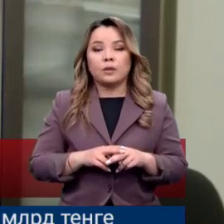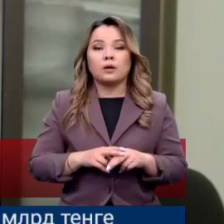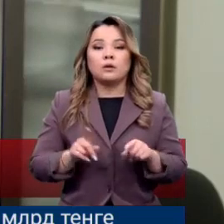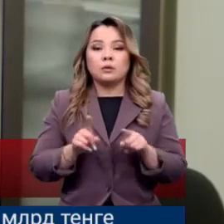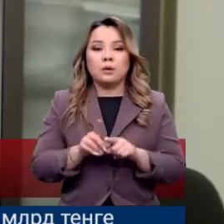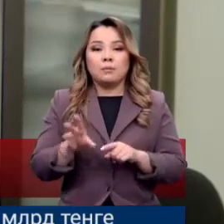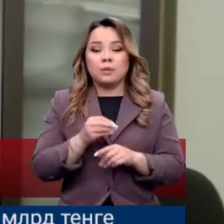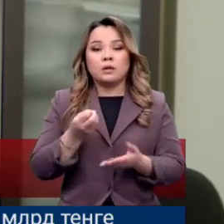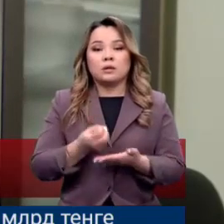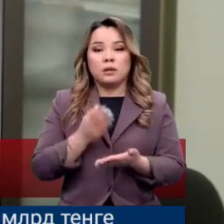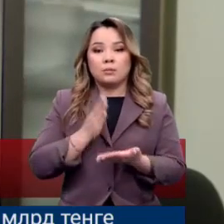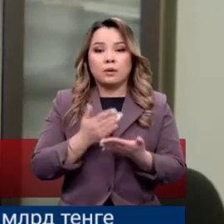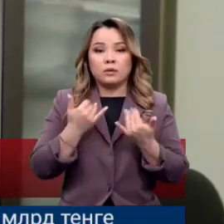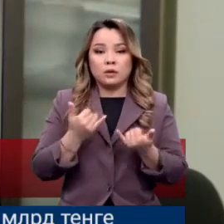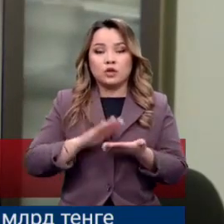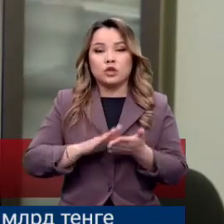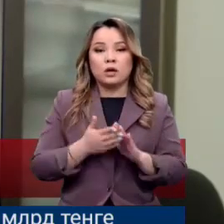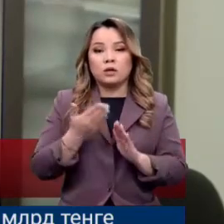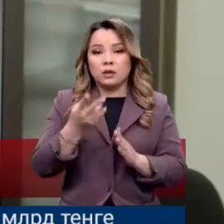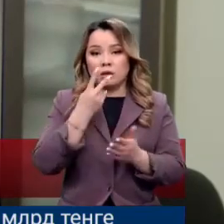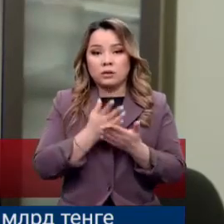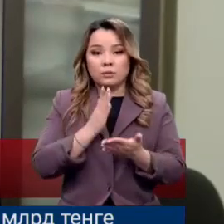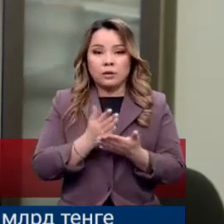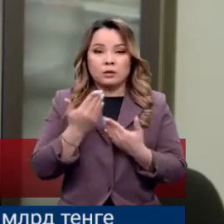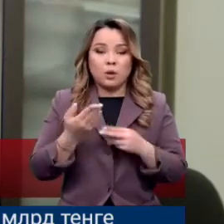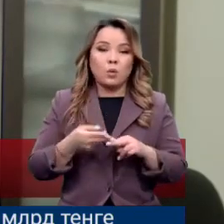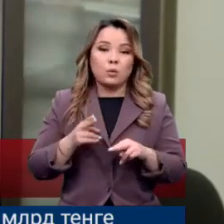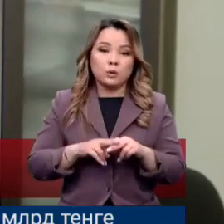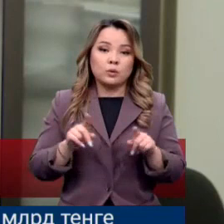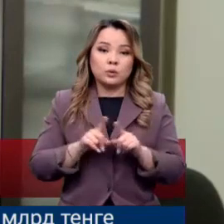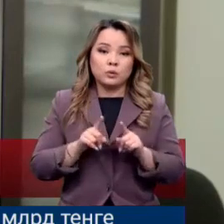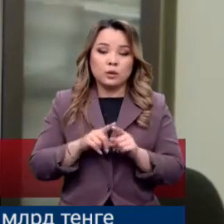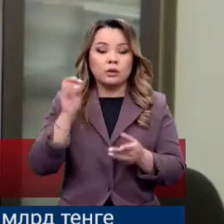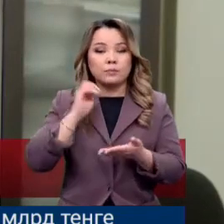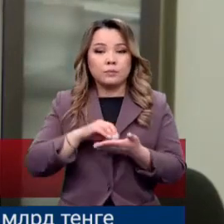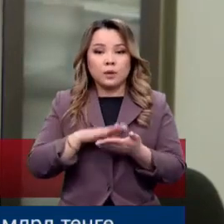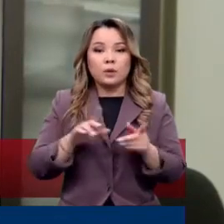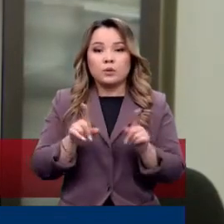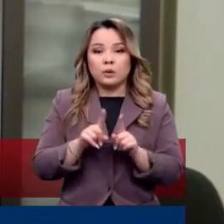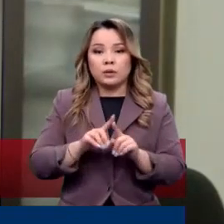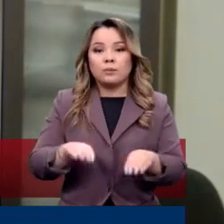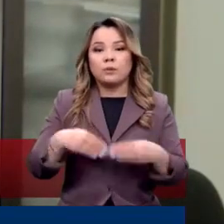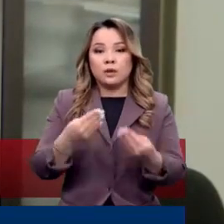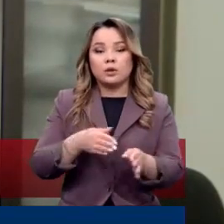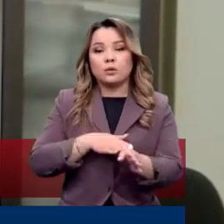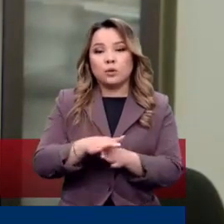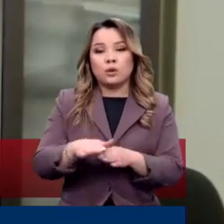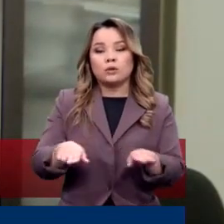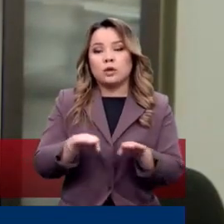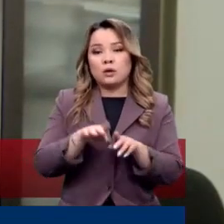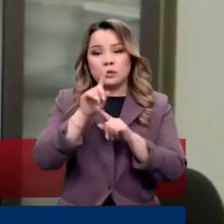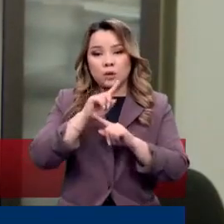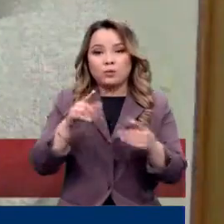алғанда бәрі сол қымбаттап қазір осындай жағдай келіп отырмыз. Ол үштенген берген өзімде ол түгел жаппайды.